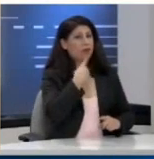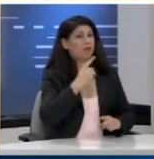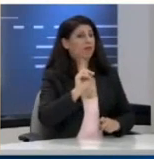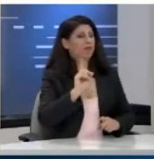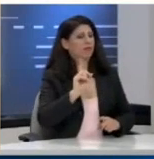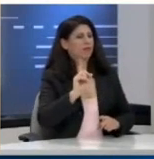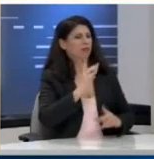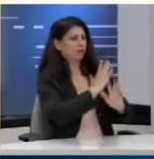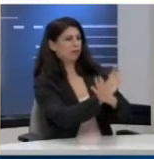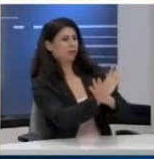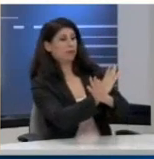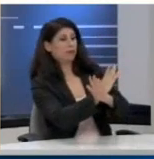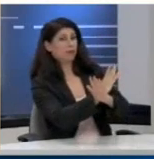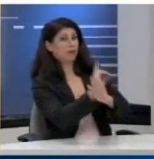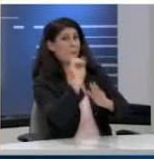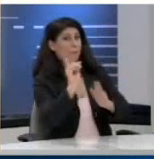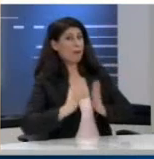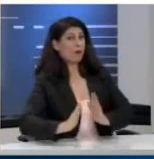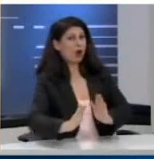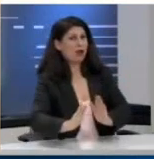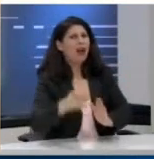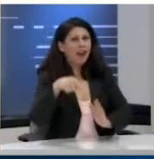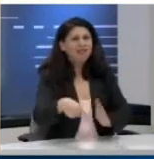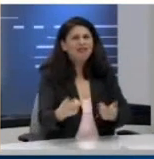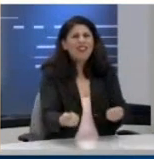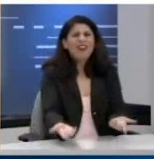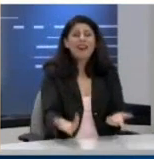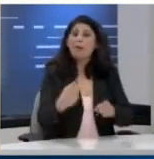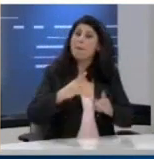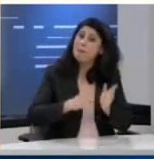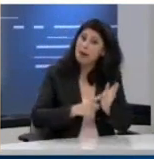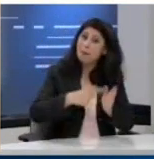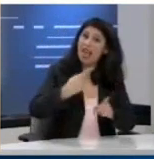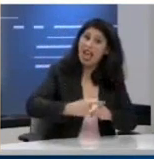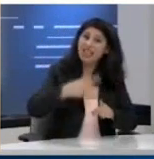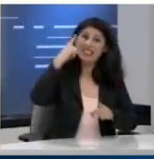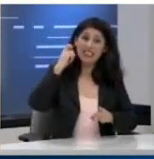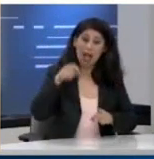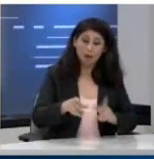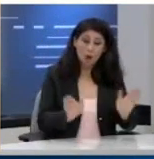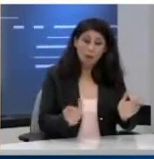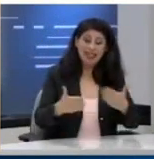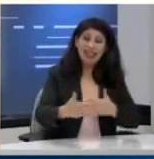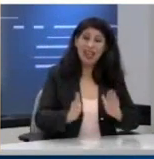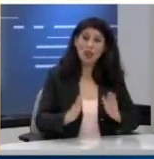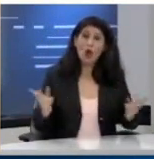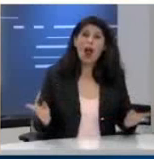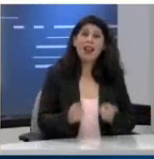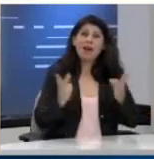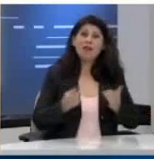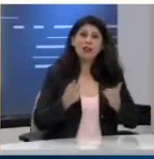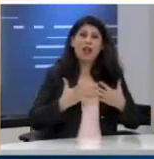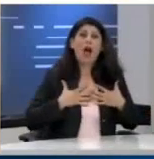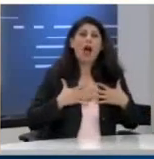Μην προχωράς. Αυτό θα κάνει. Άρα λοιπόν, ο ελληνικός λαός πρέπει να γνωρίζει ότι αυτό το πακέτο ελάφρυνσης